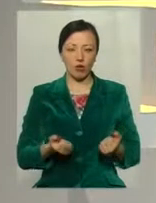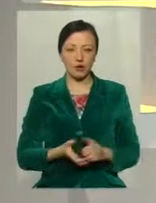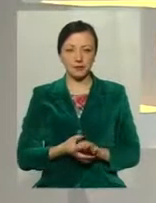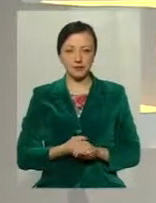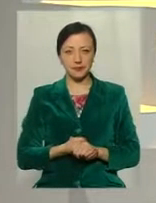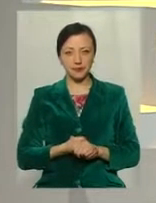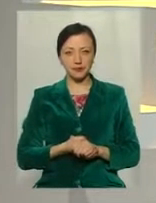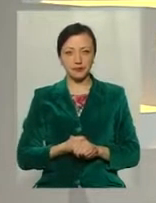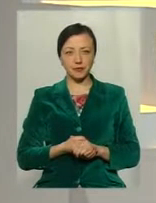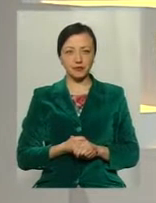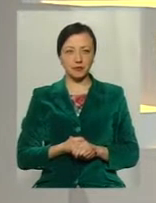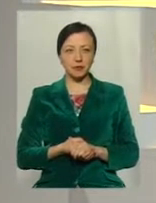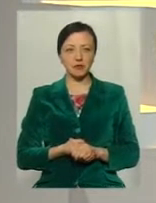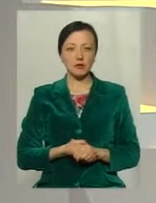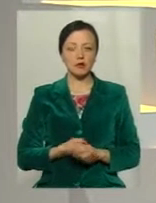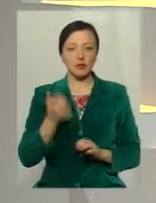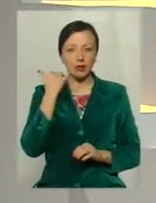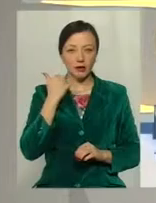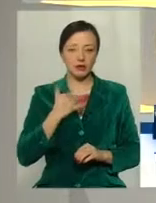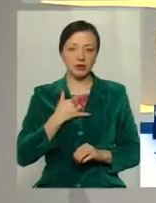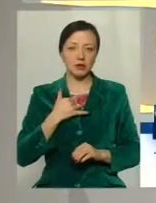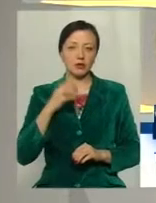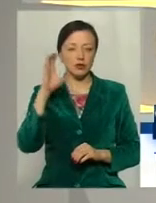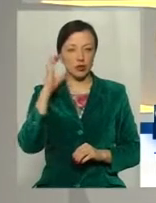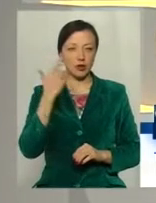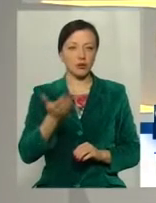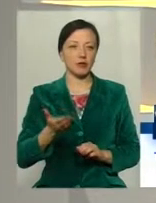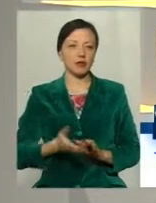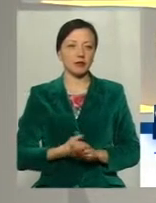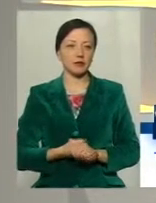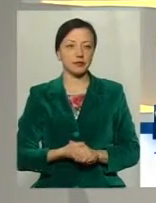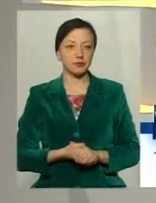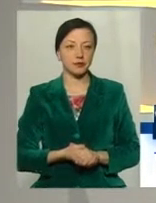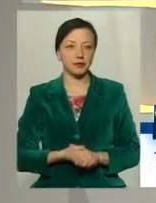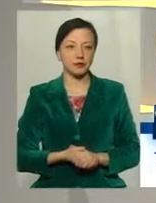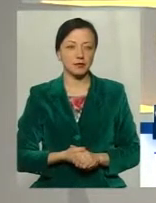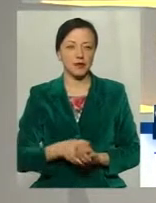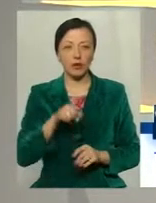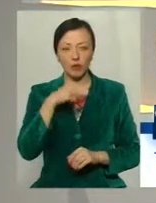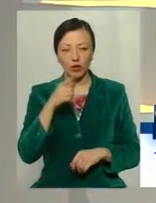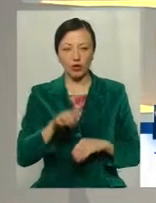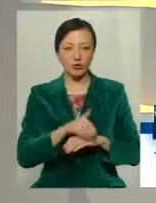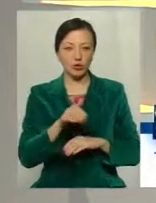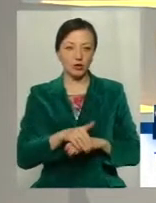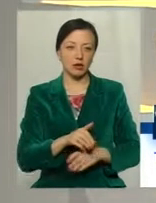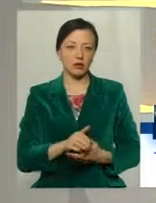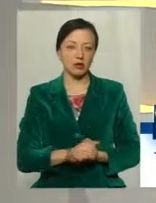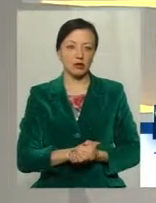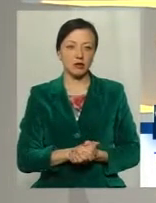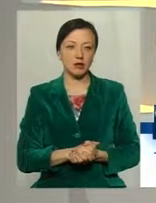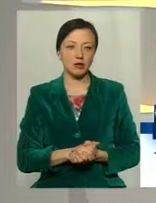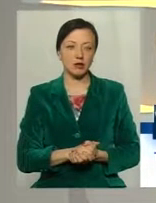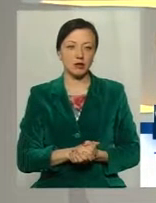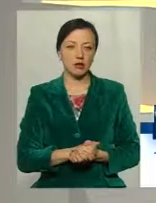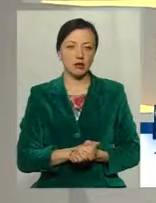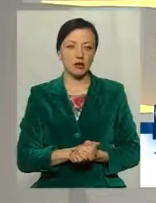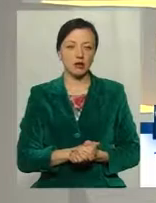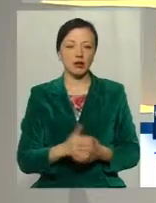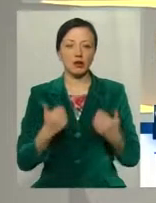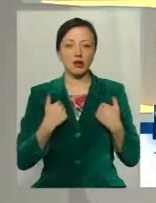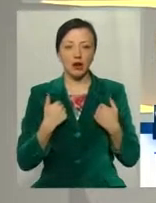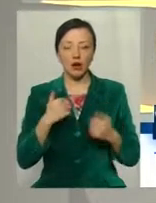гроші чужі. Не наші, а чужі. Тому ми маємо такі дороги, тому ми маємо такі школи, тому ми маємо таку